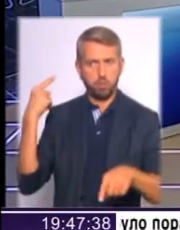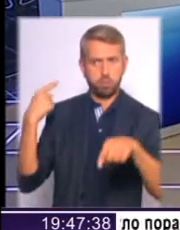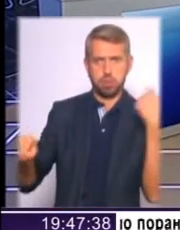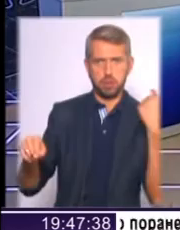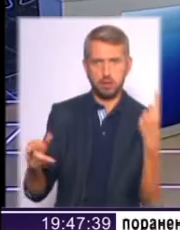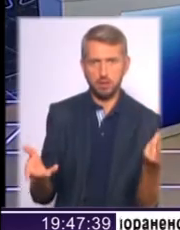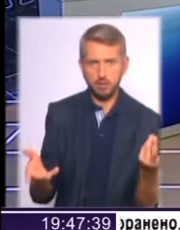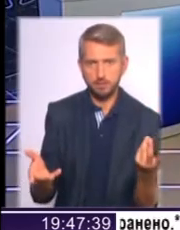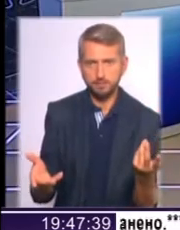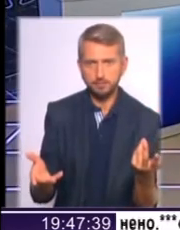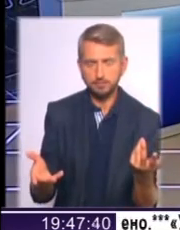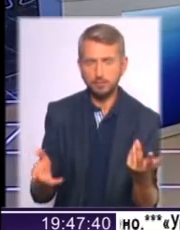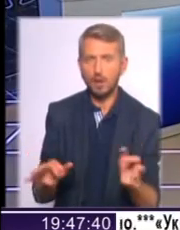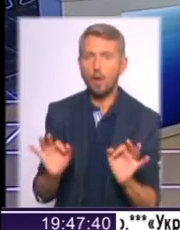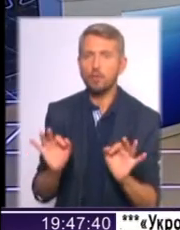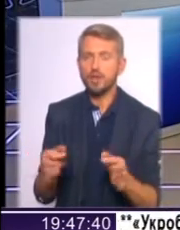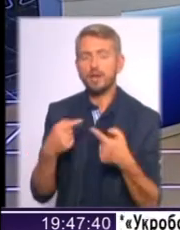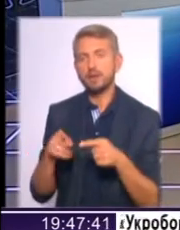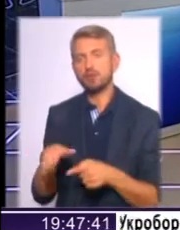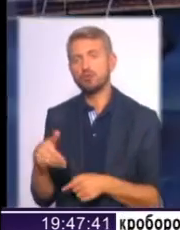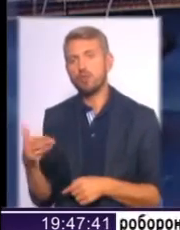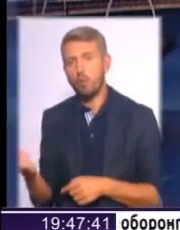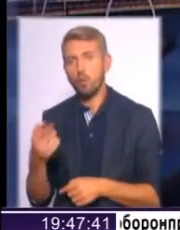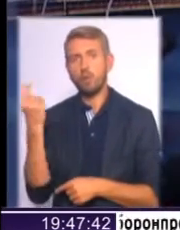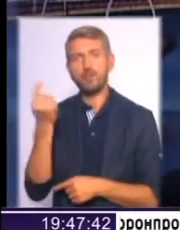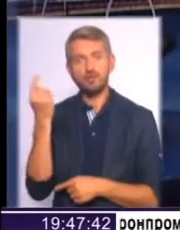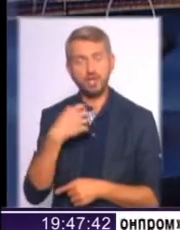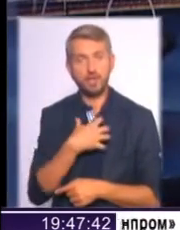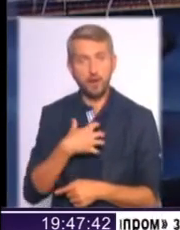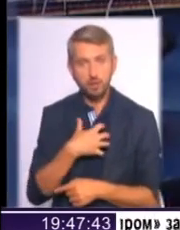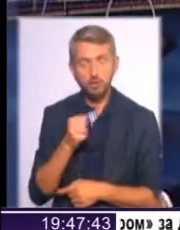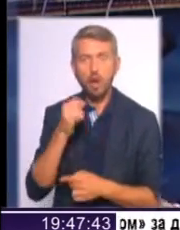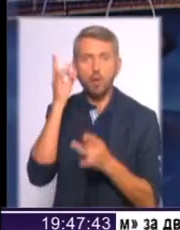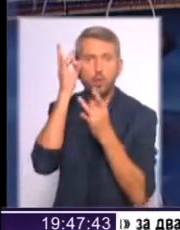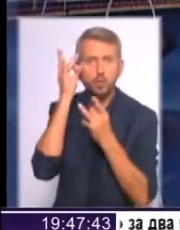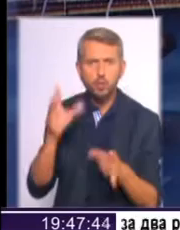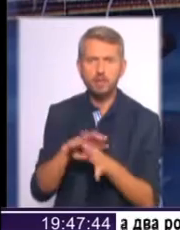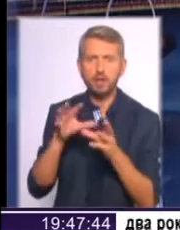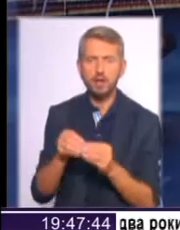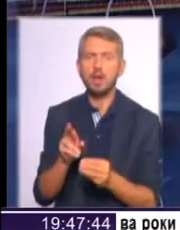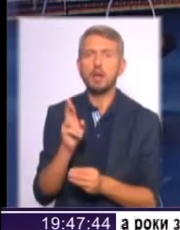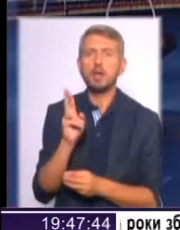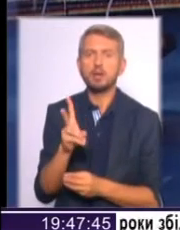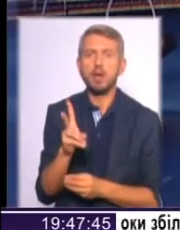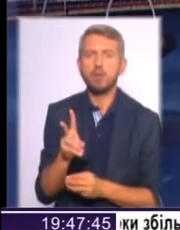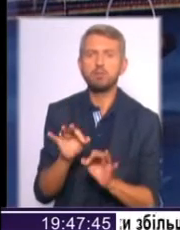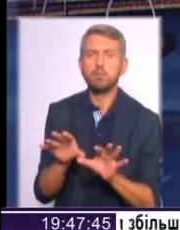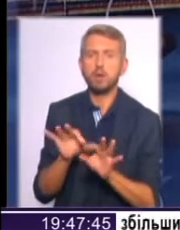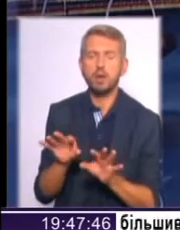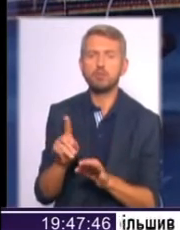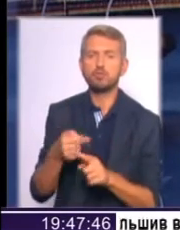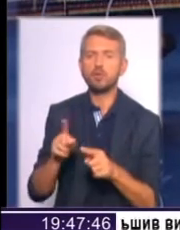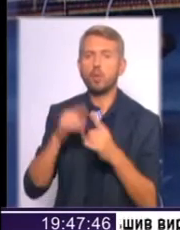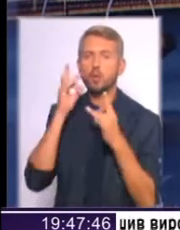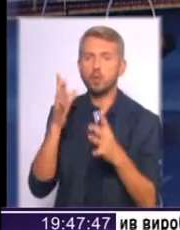розриву колосального не було. Хоча, з іншого боку, лічильники важливо, а культура взагалі це, як філософія пояснює, що таке культура? Це